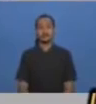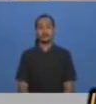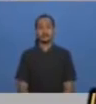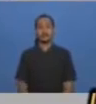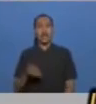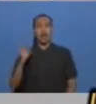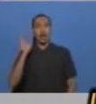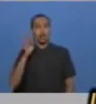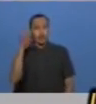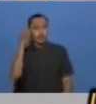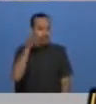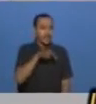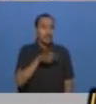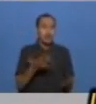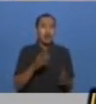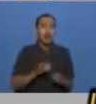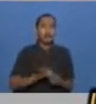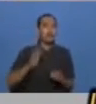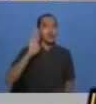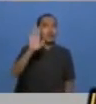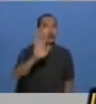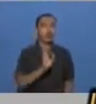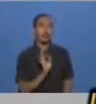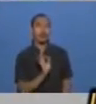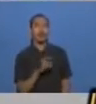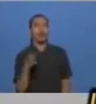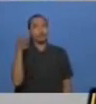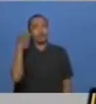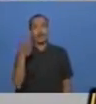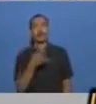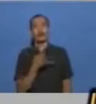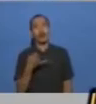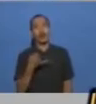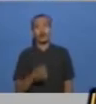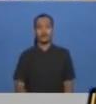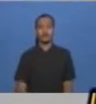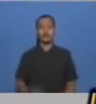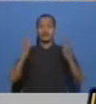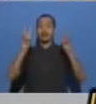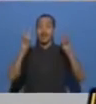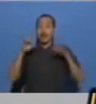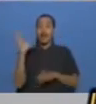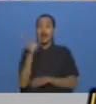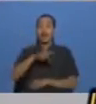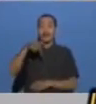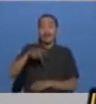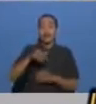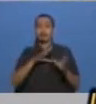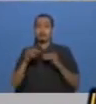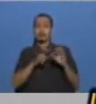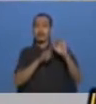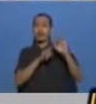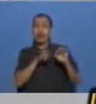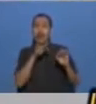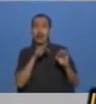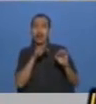Gitu. Dan untuk itulah Yayasan CIKAL ada ya. Gitu. Baik. Dan yang pasti tema kita hari ini selain membahas tentang Yayasan CIKAL itu sendiri, tapi ada kaitannya